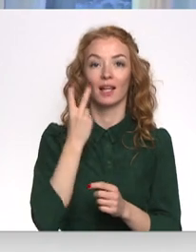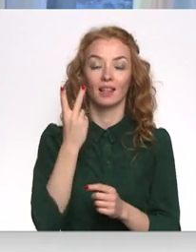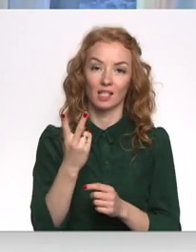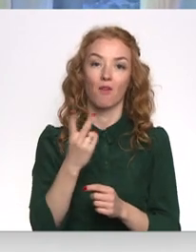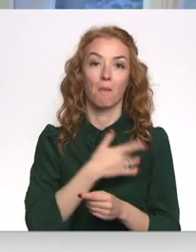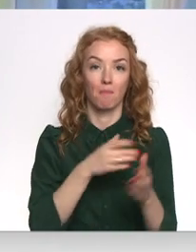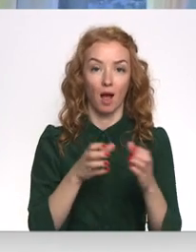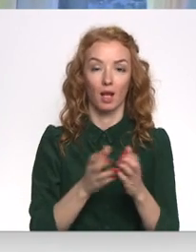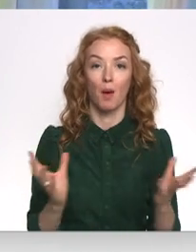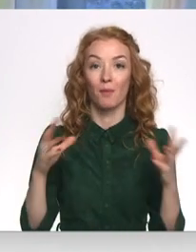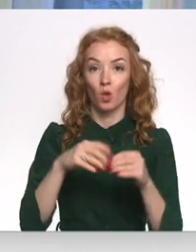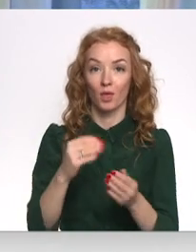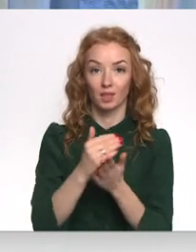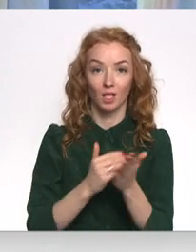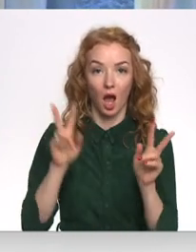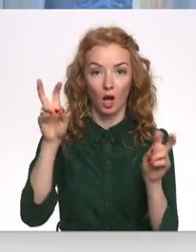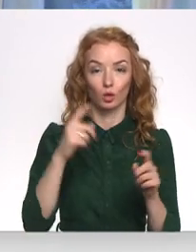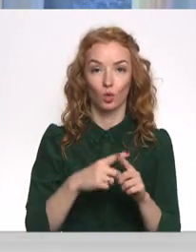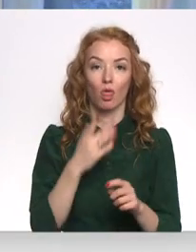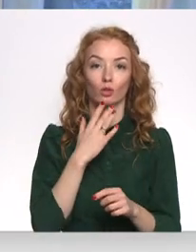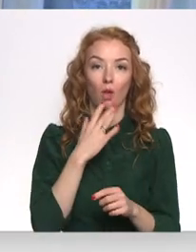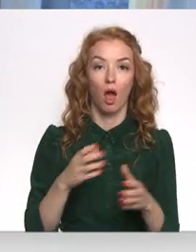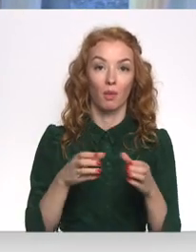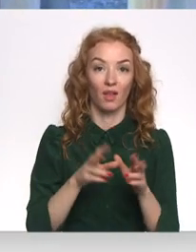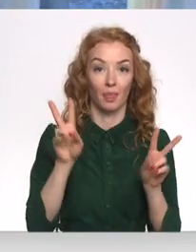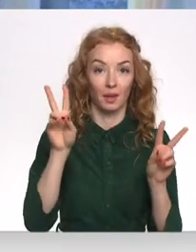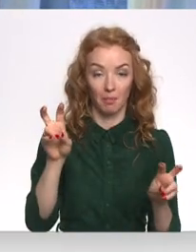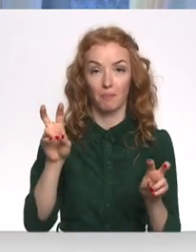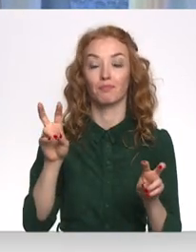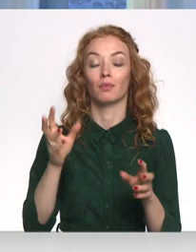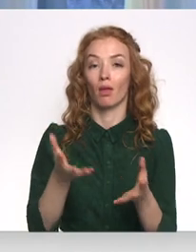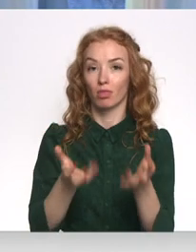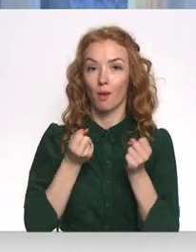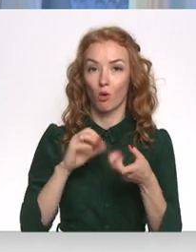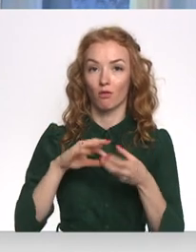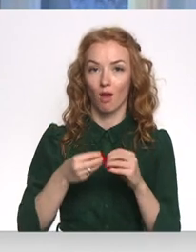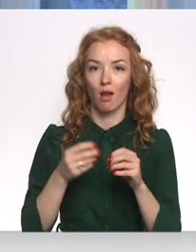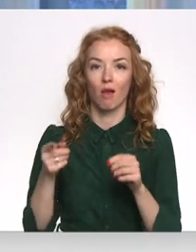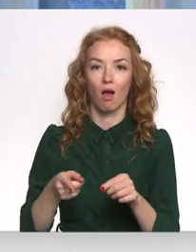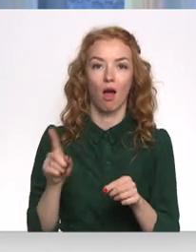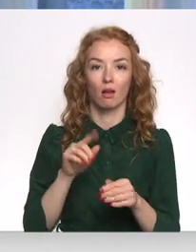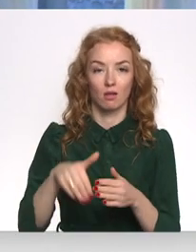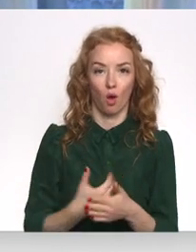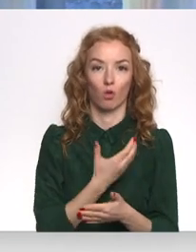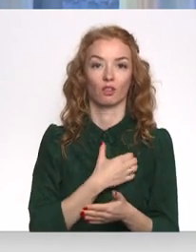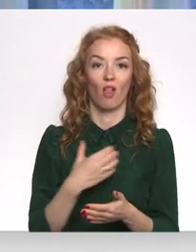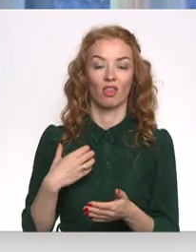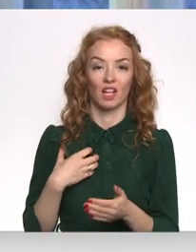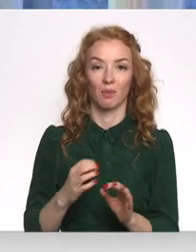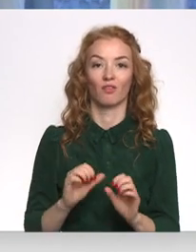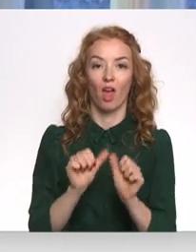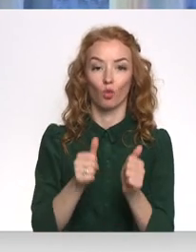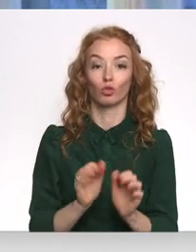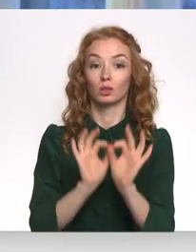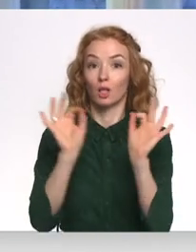apvienoto sarakstu un Nacionālo apvienību. Ņemot vairāk, ka tās ir jaunas valdības, tā teikt, veidošanas